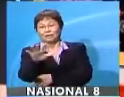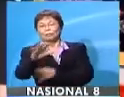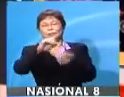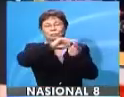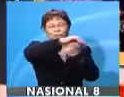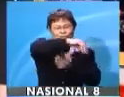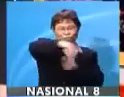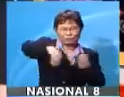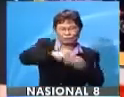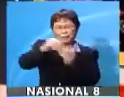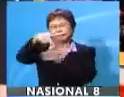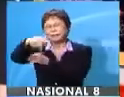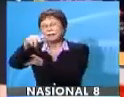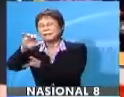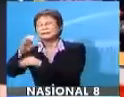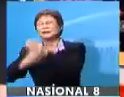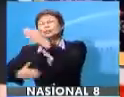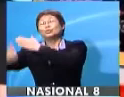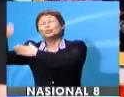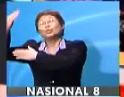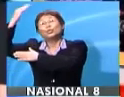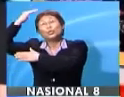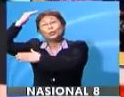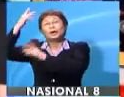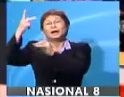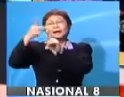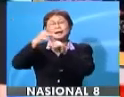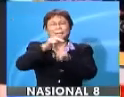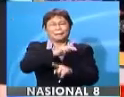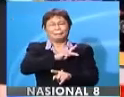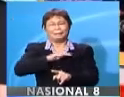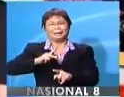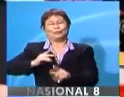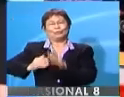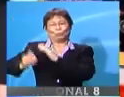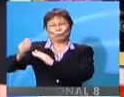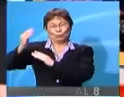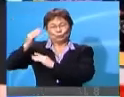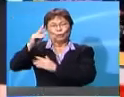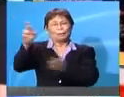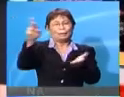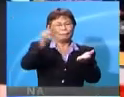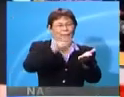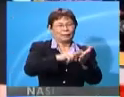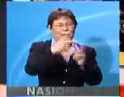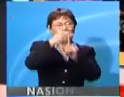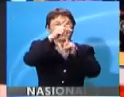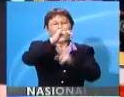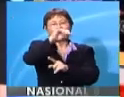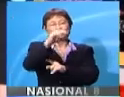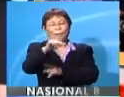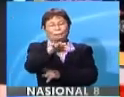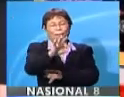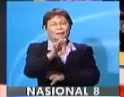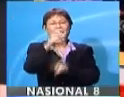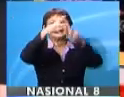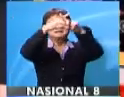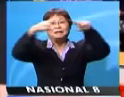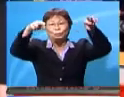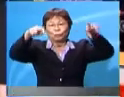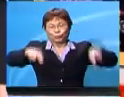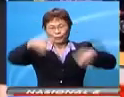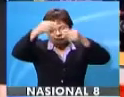barisan kepimpinan PAC yang dilantik ke barisan Kabinet. Menurut penyata khas jawatankuasa pemilih Dewan Rakyat